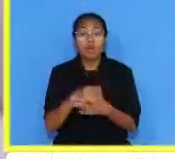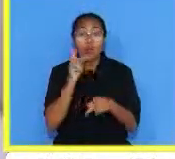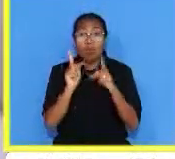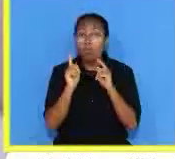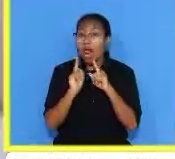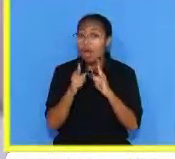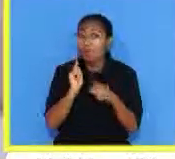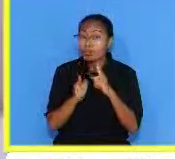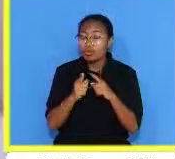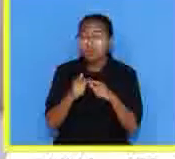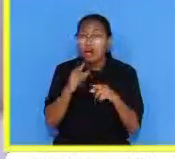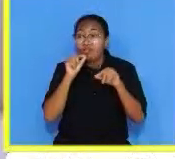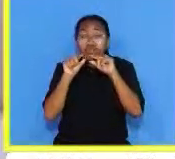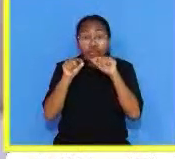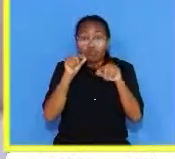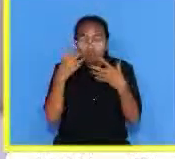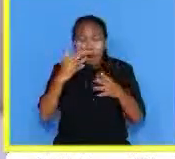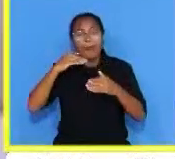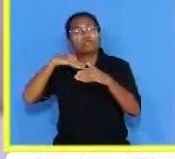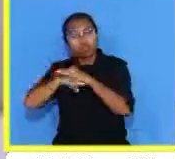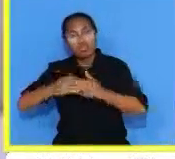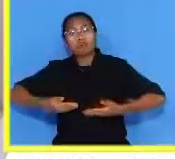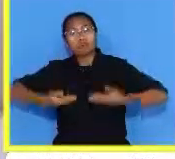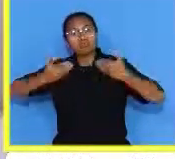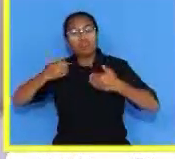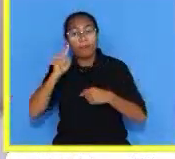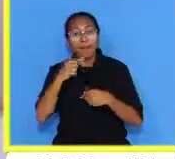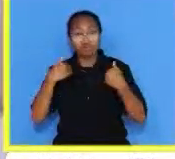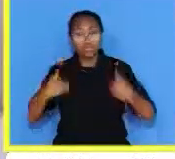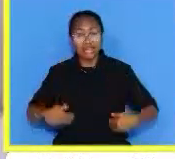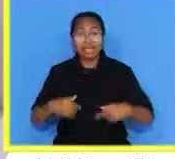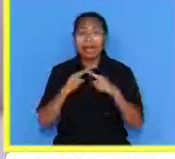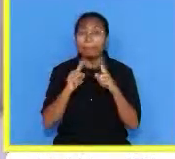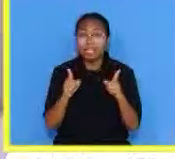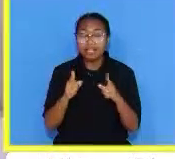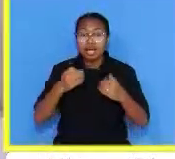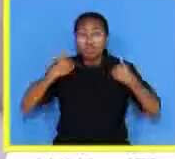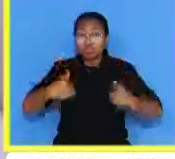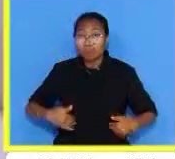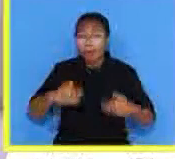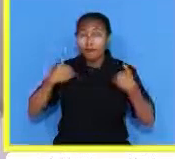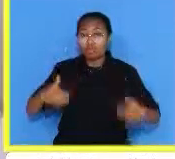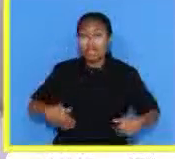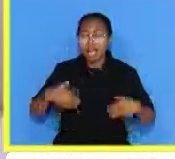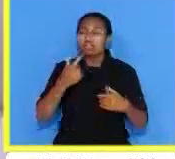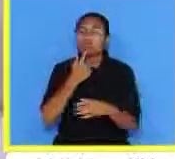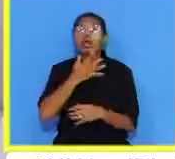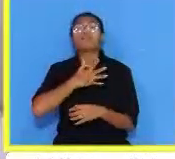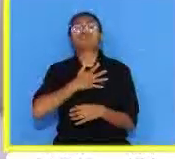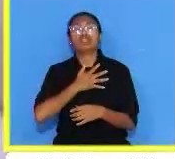walaupun virus atau bakteri itu sudah masuk ke dalam tubuh manusia, tetapi tubuh manusia sendiri sudah punya